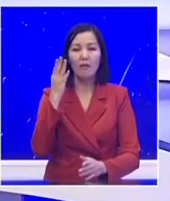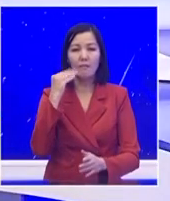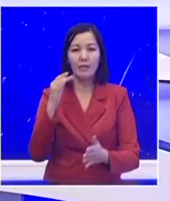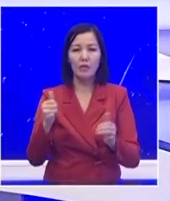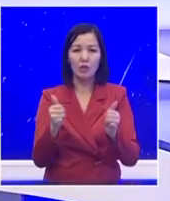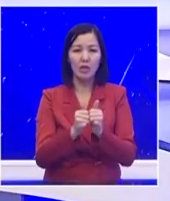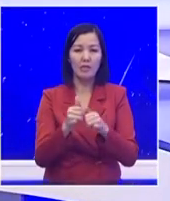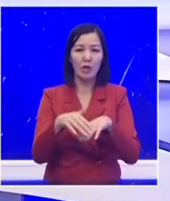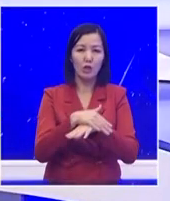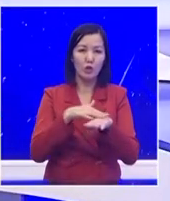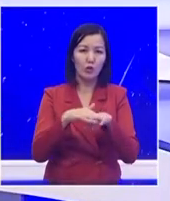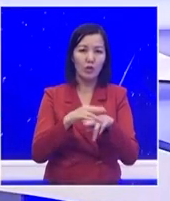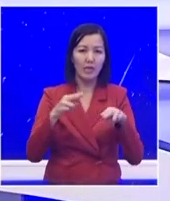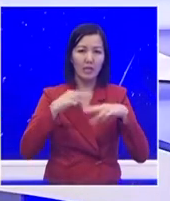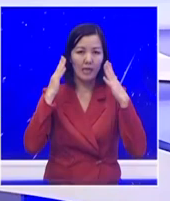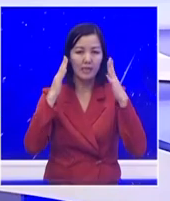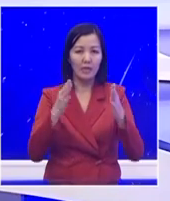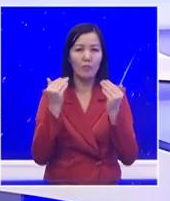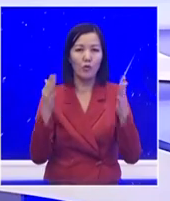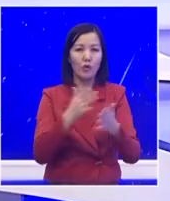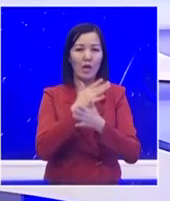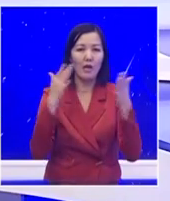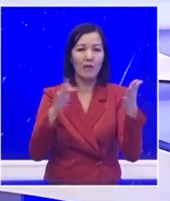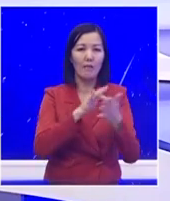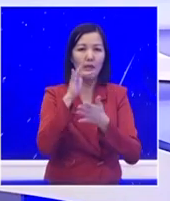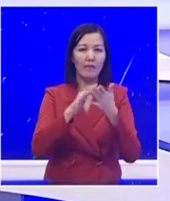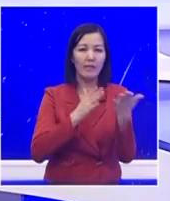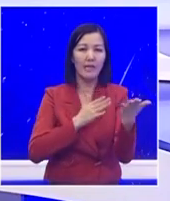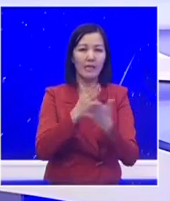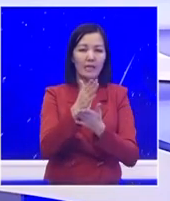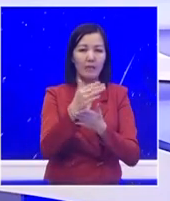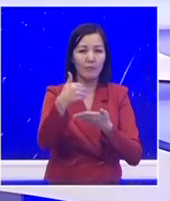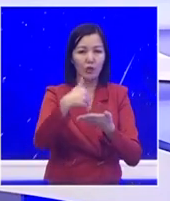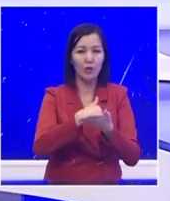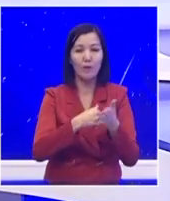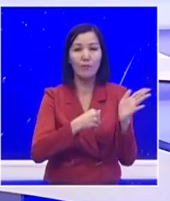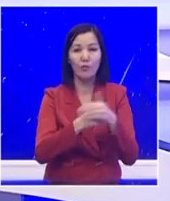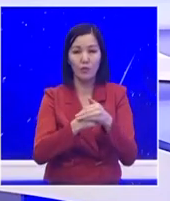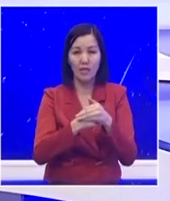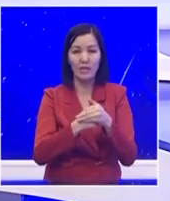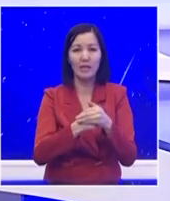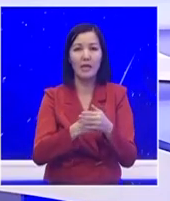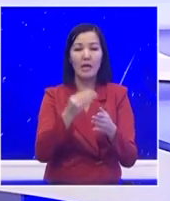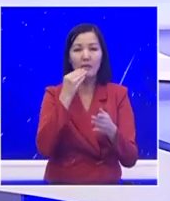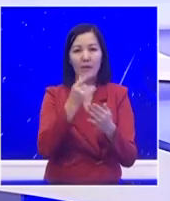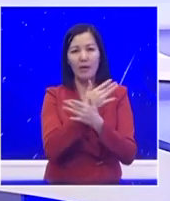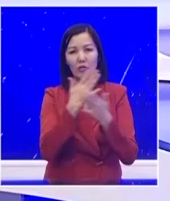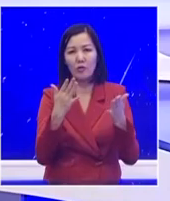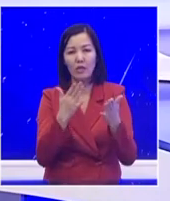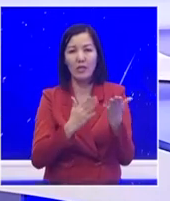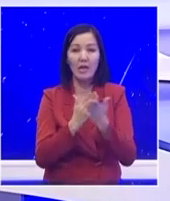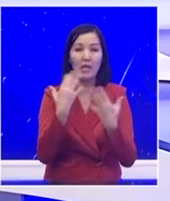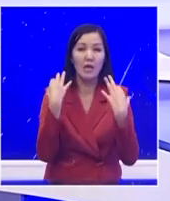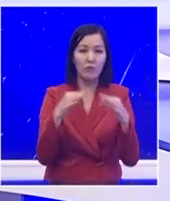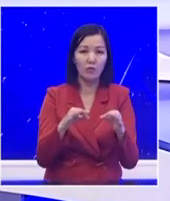Мегаполис маңындағы тұрғындар назарына бүгін алып шахар Алматыға кіріп шығу тоқтатылады. Дегенмен азық-түлік тасымалдаушыларға қалаға кіруге